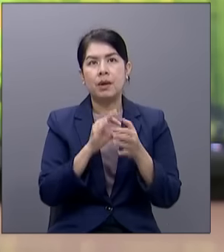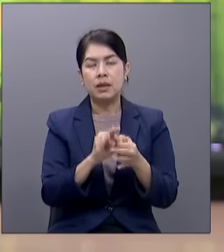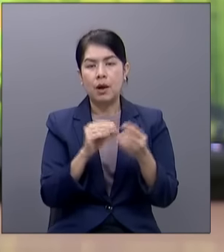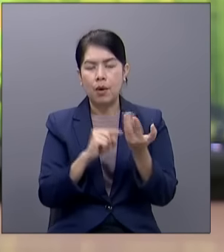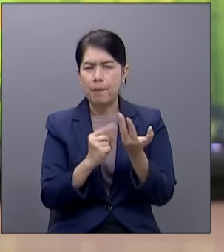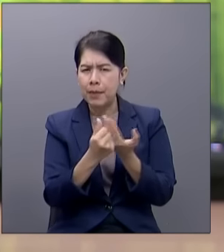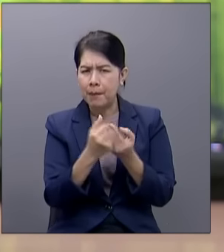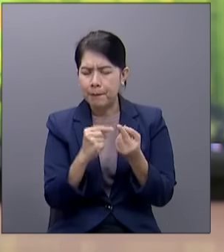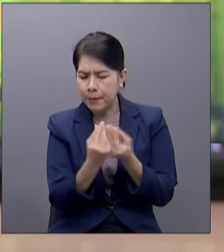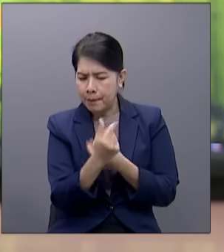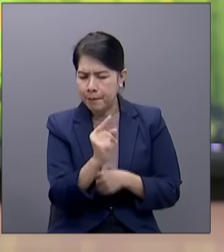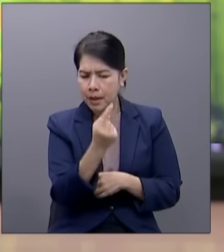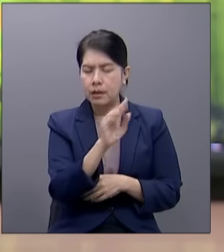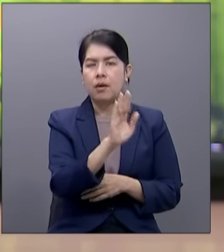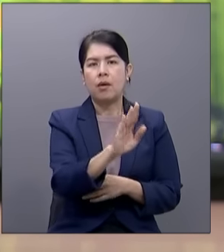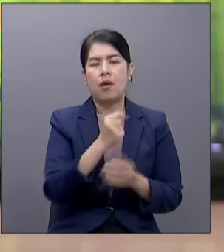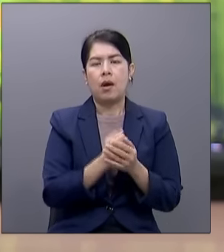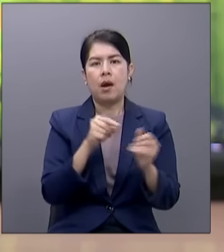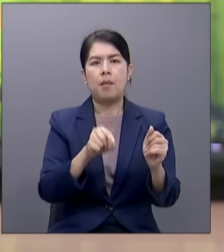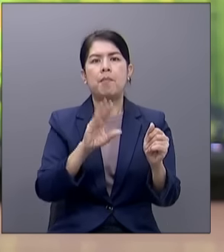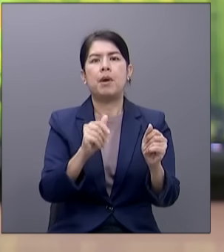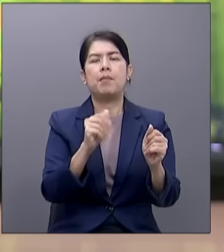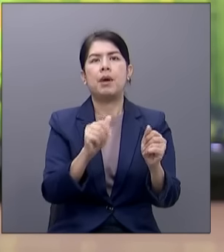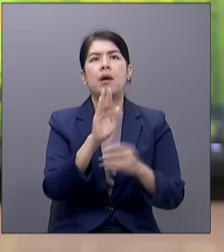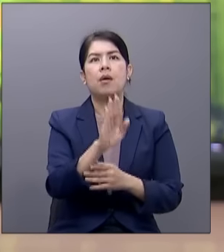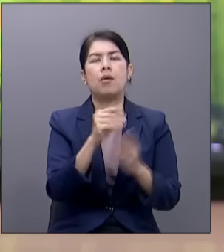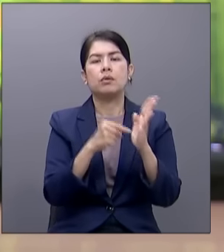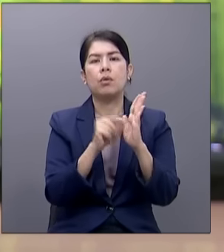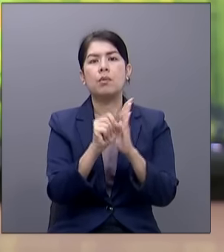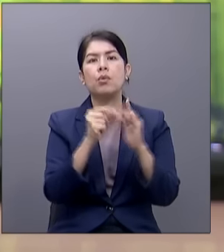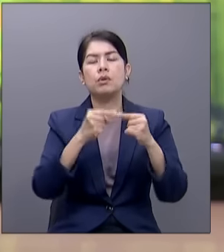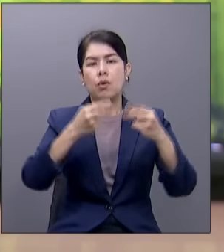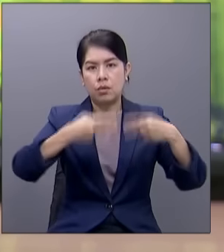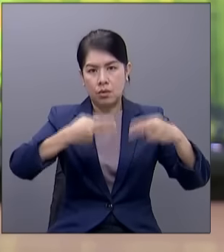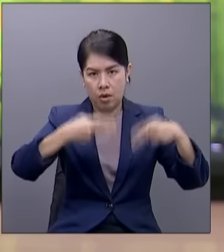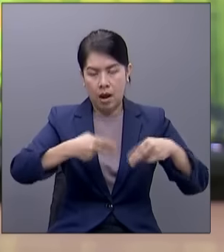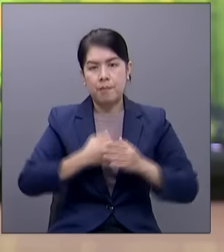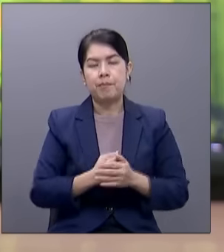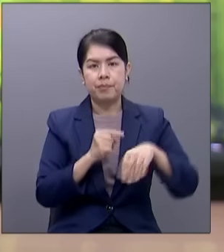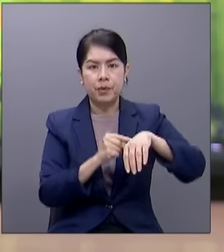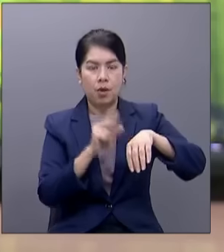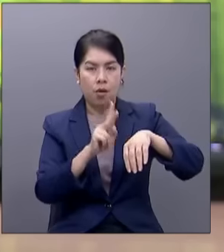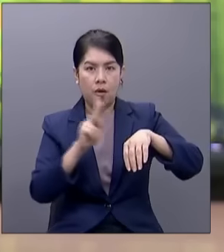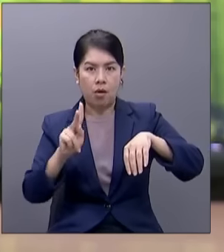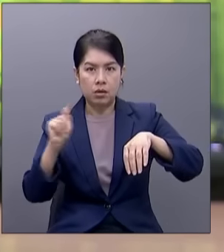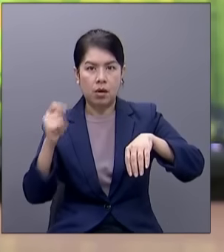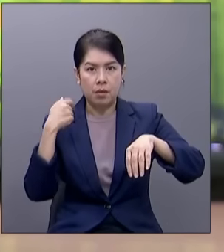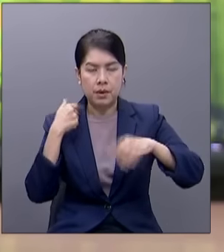นใหม่นะคะของอำเภอเมืองจังหวัดสมุทรสงครามค่ะและกกต.ก็จะดำเนินการนับให้แล้วเสร็จภ